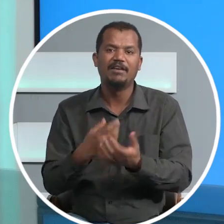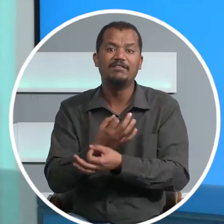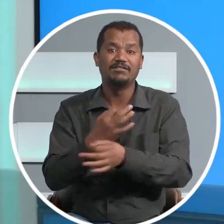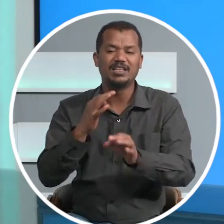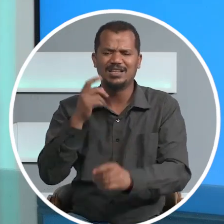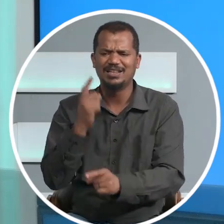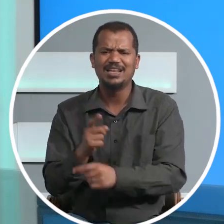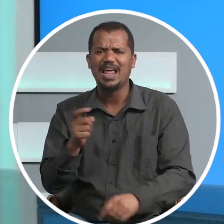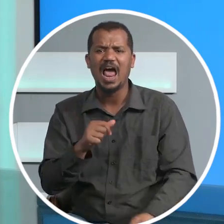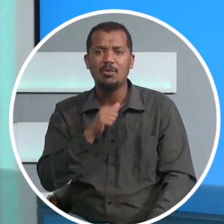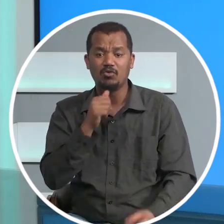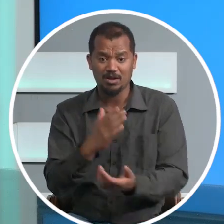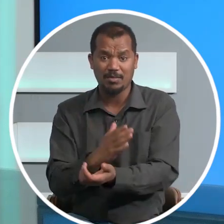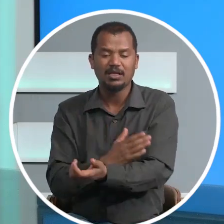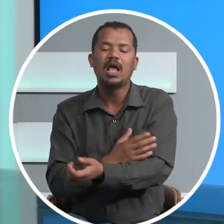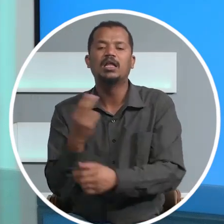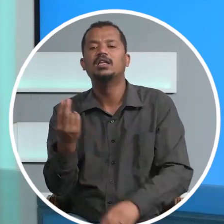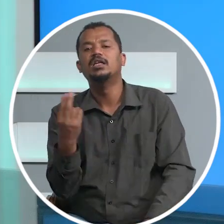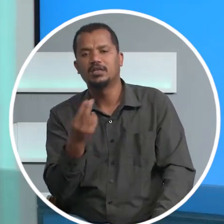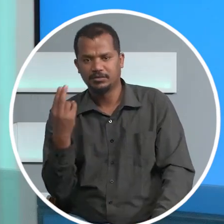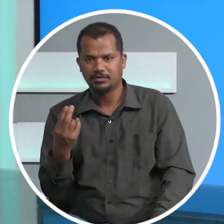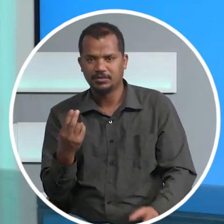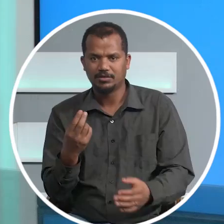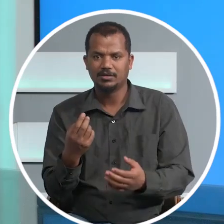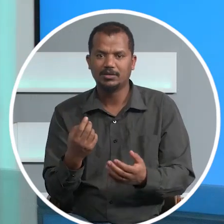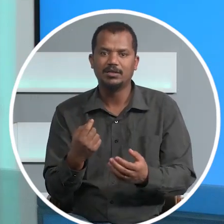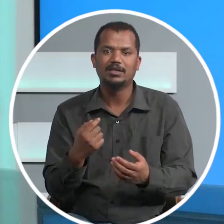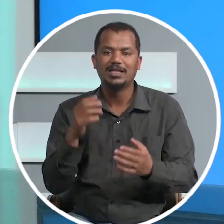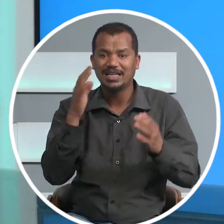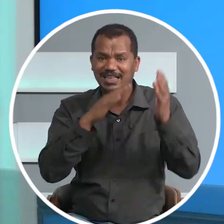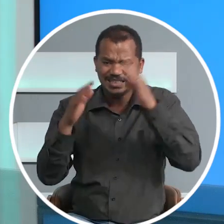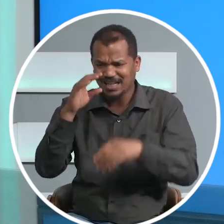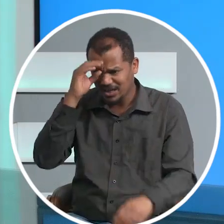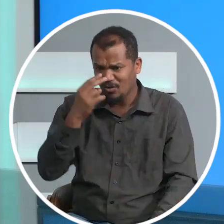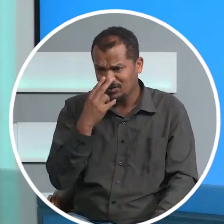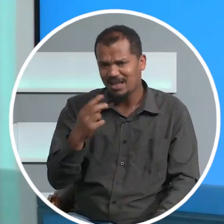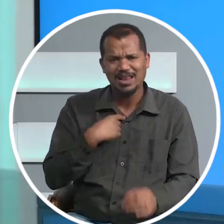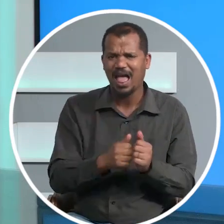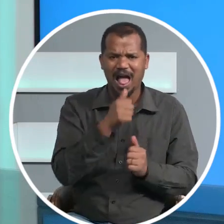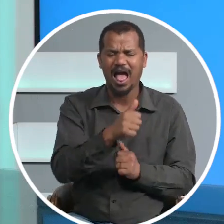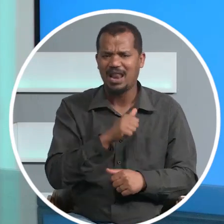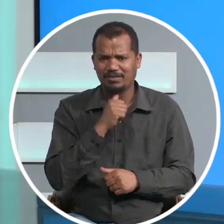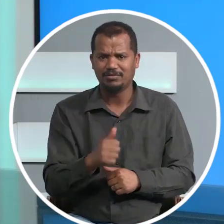ኢንጀስቲስን ልክ ያለመሆን ነገር ለማስተካከል እጠቀምበታለሁ። ሰፈሬም ውስጥ የተቸገረ ሰው ሳይ አላልፍም።